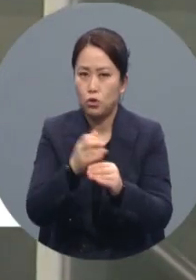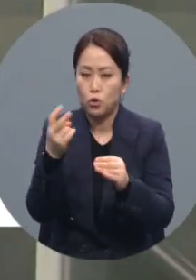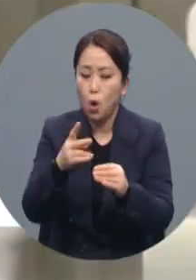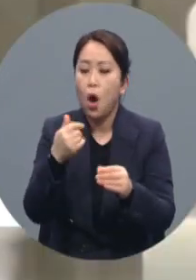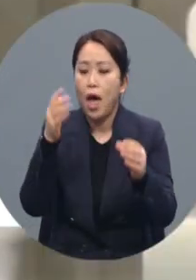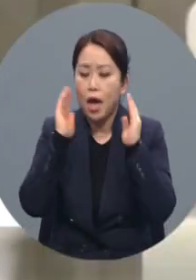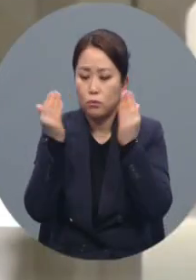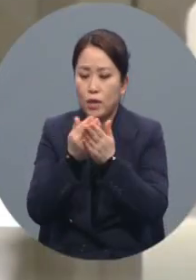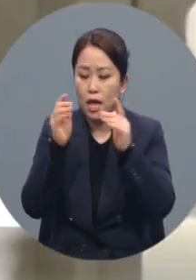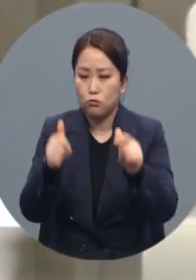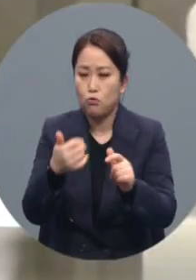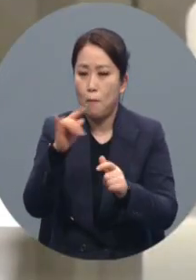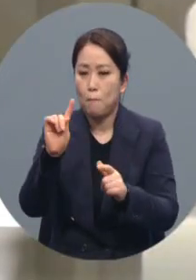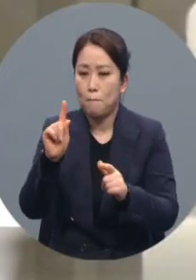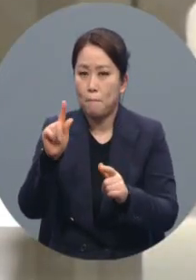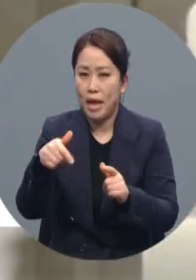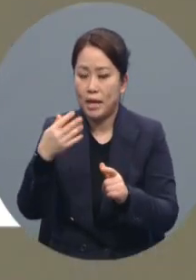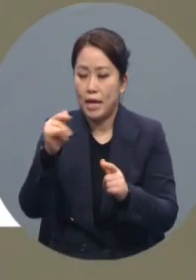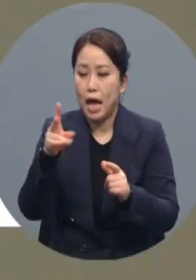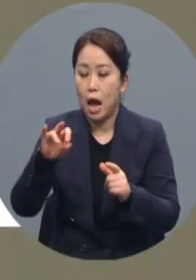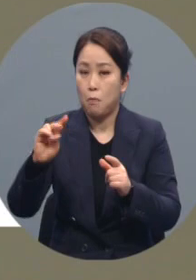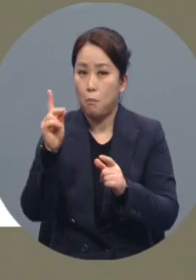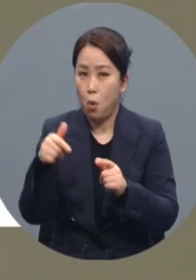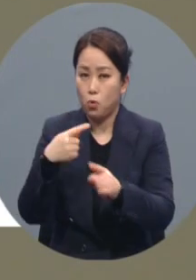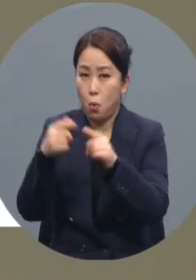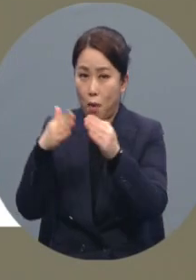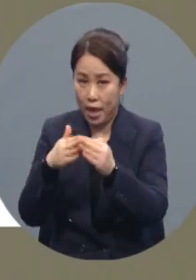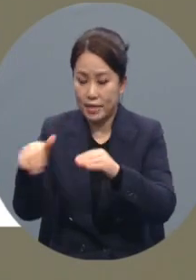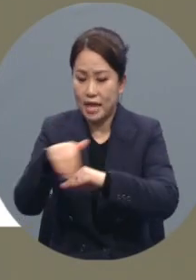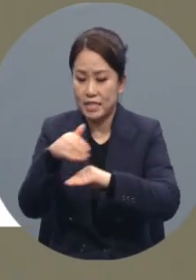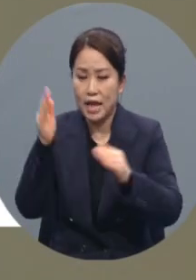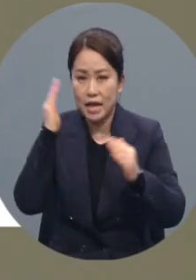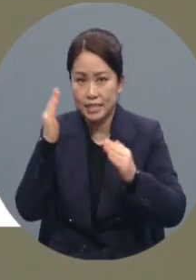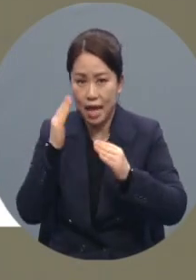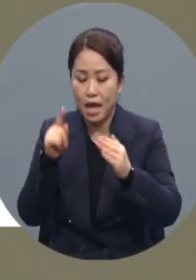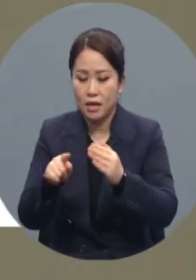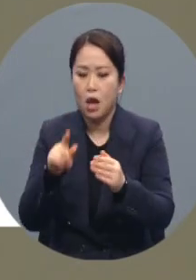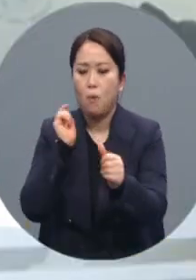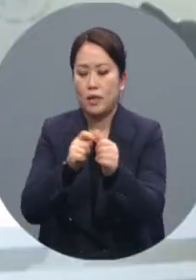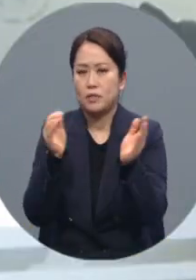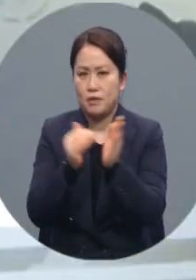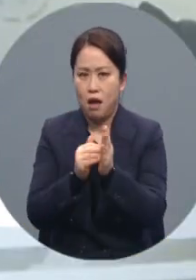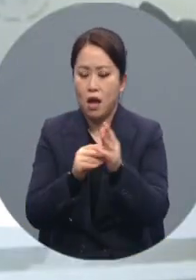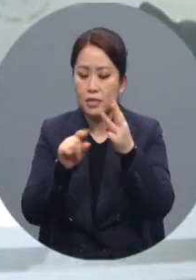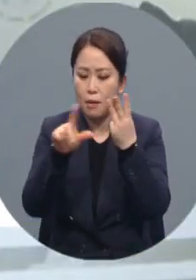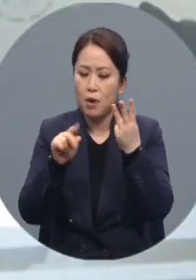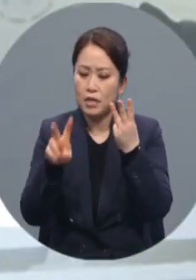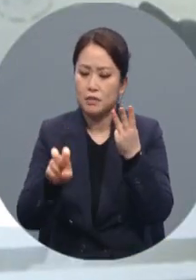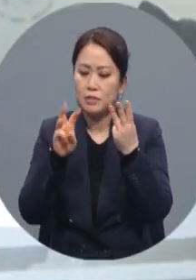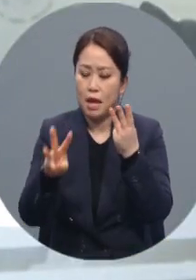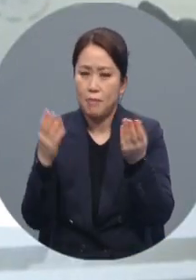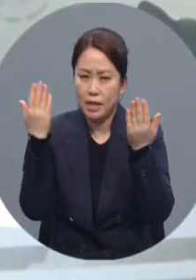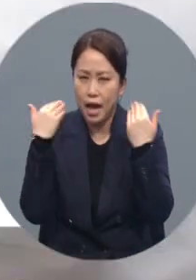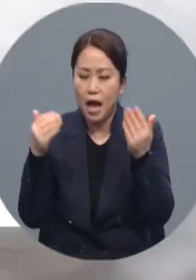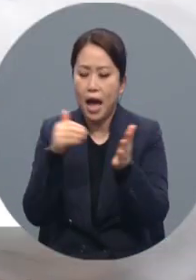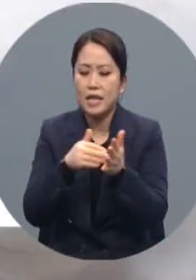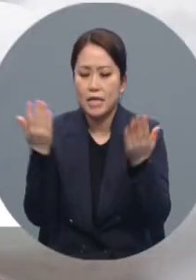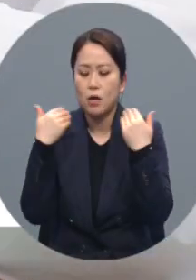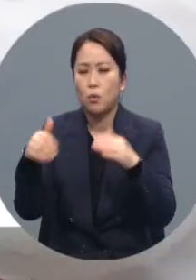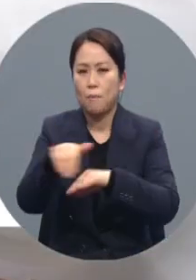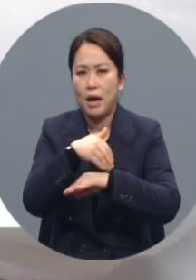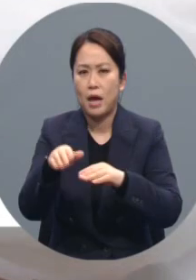인 초등학생 1명이 추가 확진 됐는데 이 학생이 23일까지 등교한 사실이 확인돼 당국이 밀접 접촉자